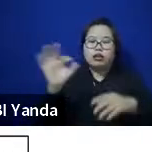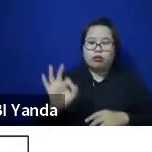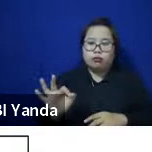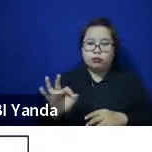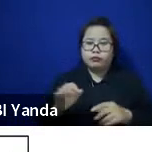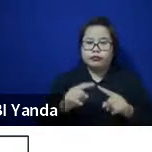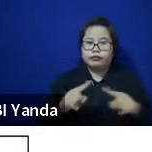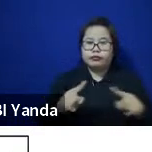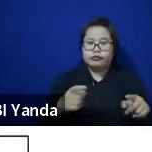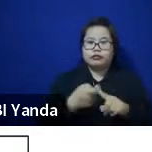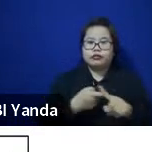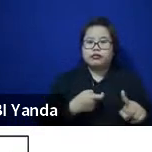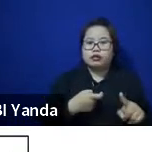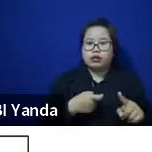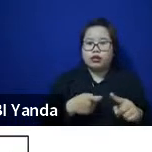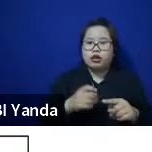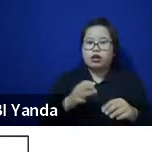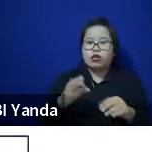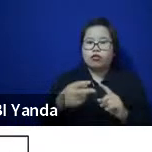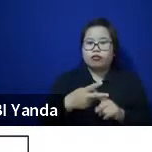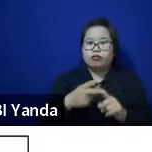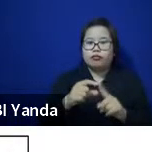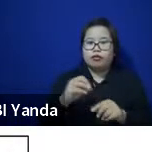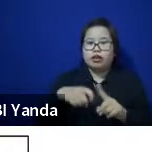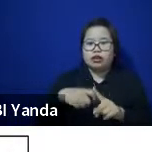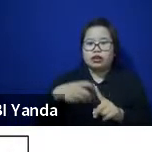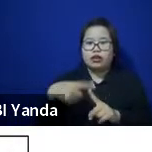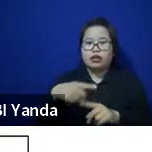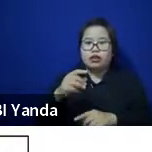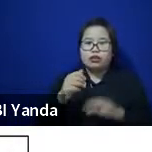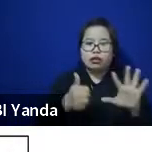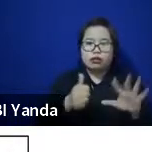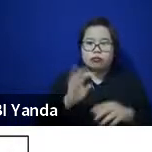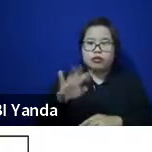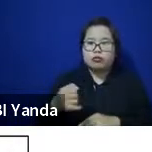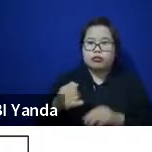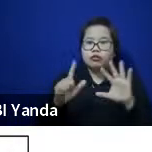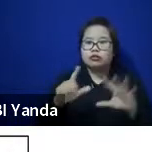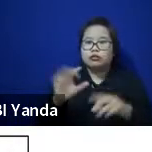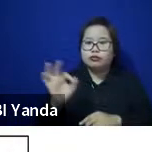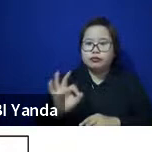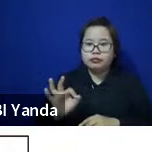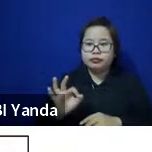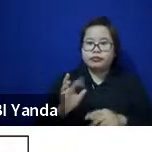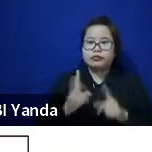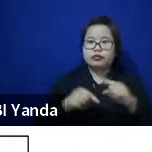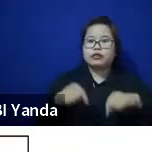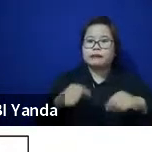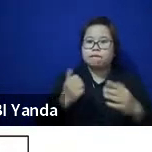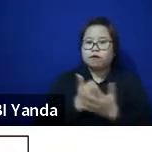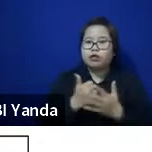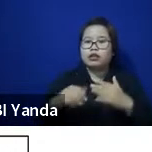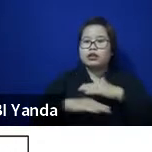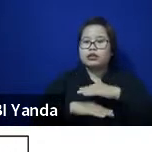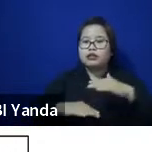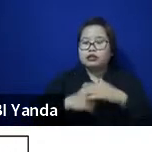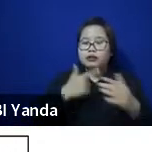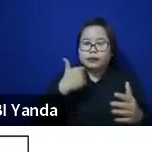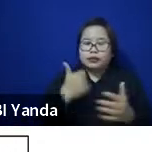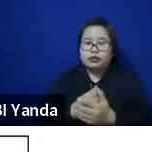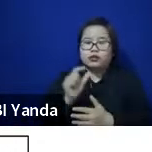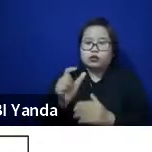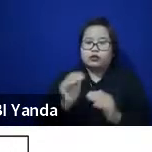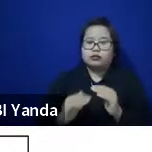Sementara out of pocket-nya 64,7%. Ini tentu menjadi dasar yang penting untuk meningkatkan tadi